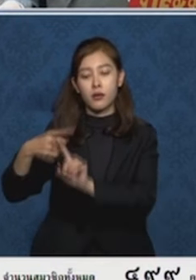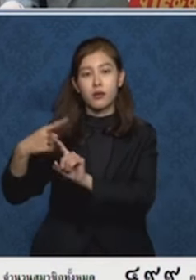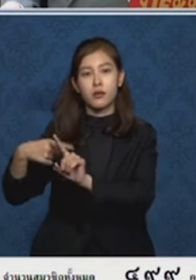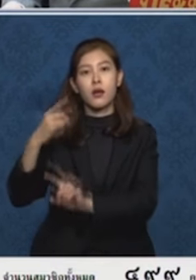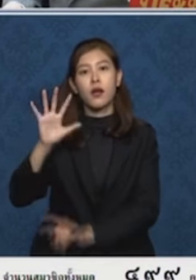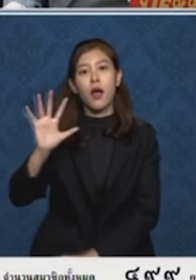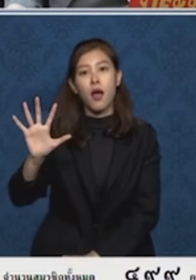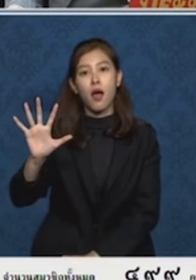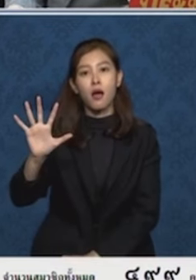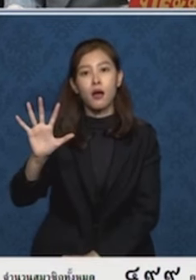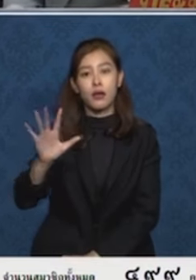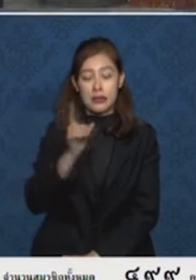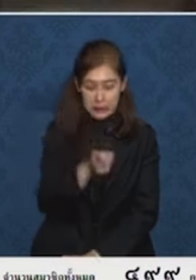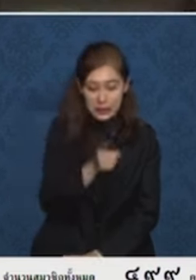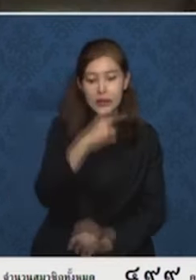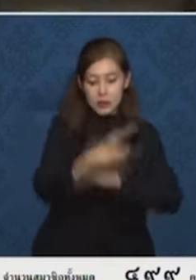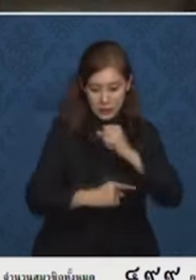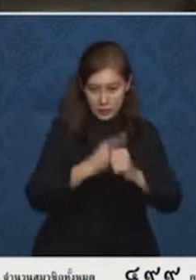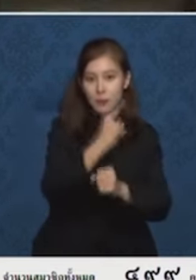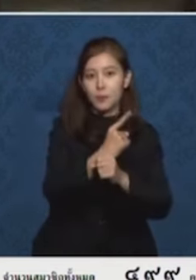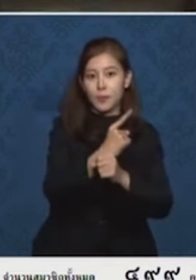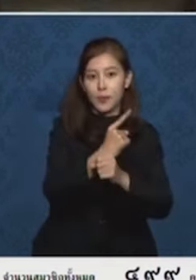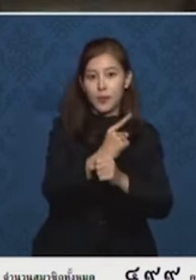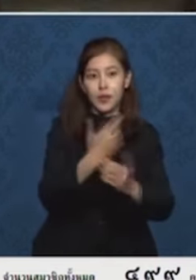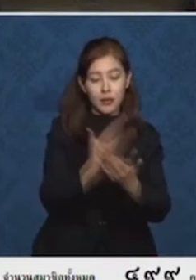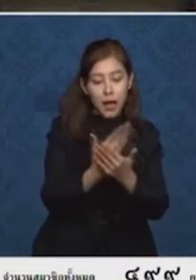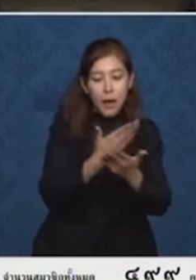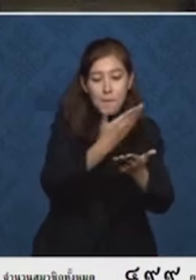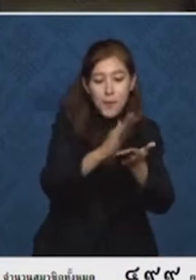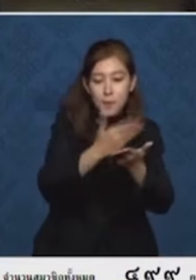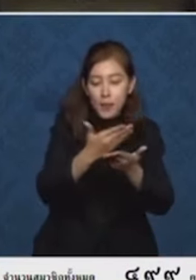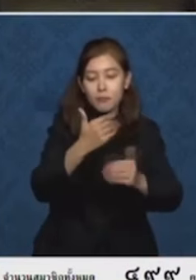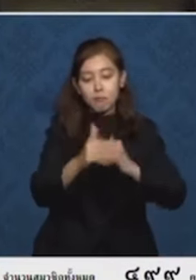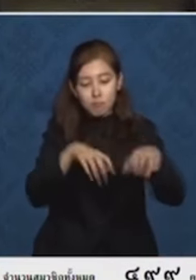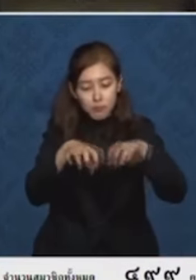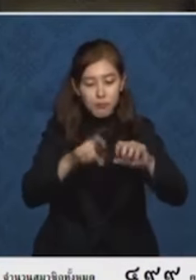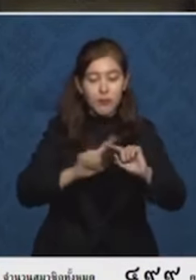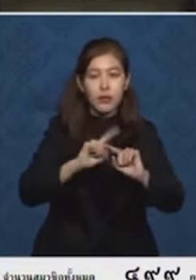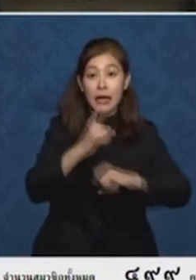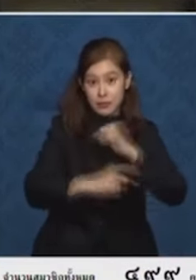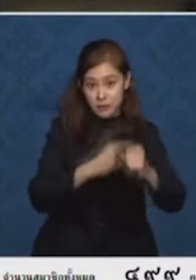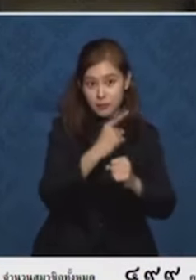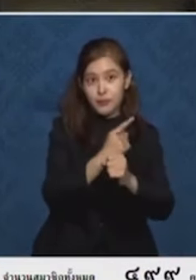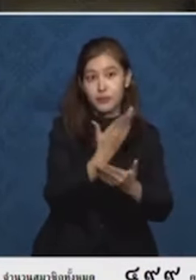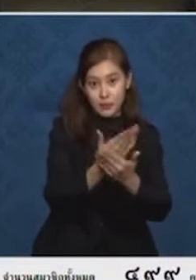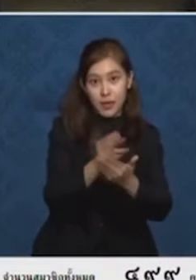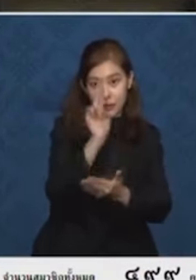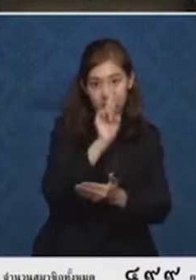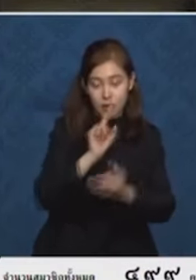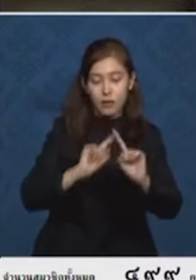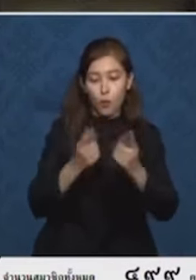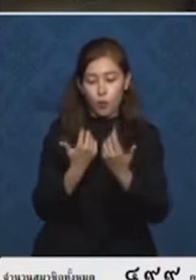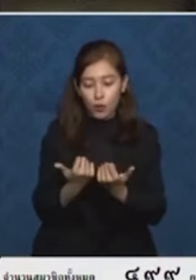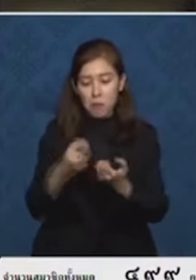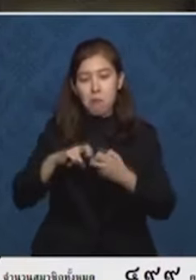%และที่สำคัญประสิทธิภาพการใช้เงินโยเฉพาะงบลงทุน